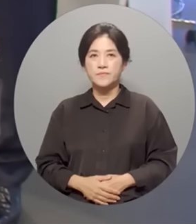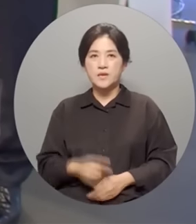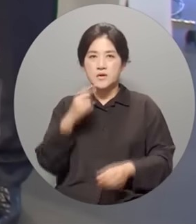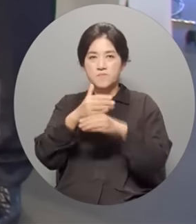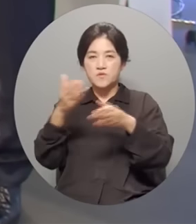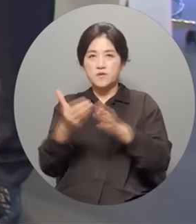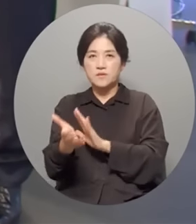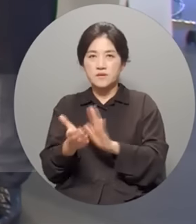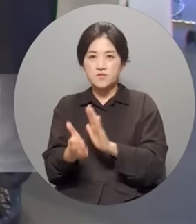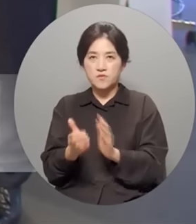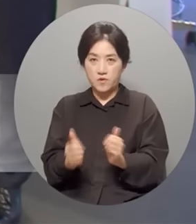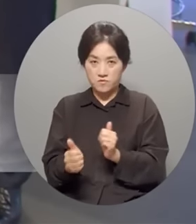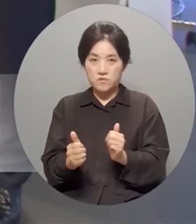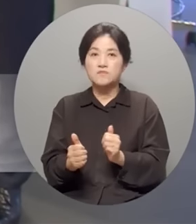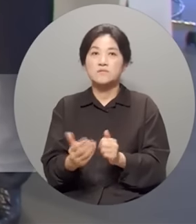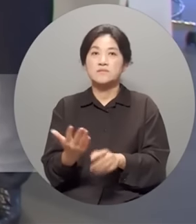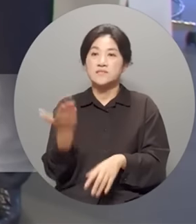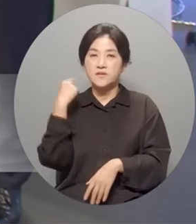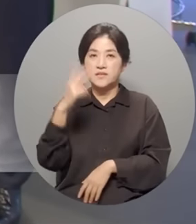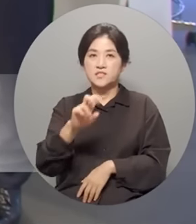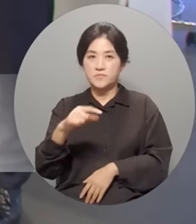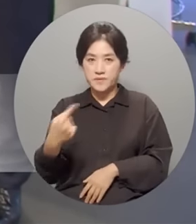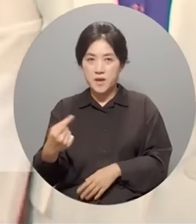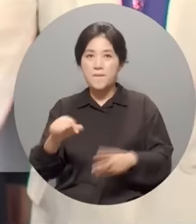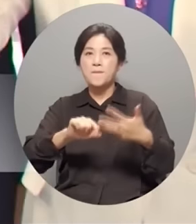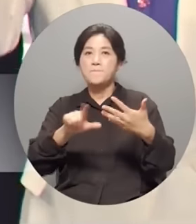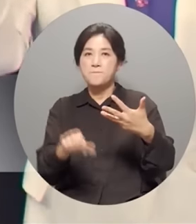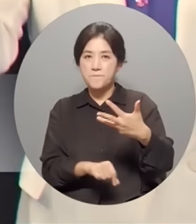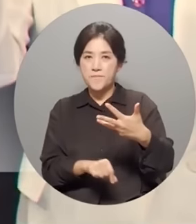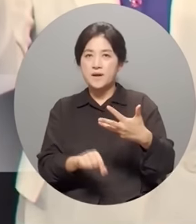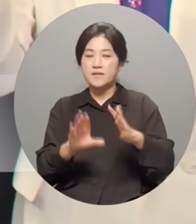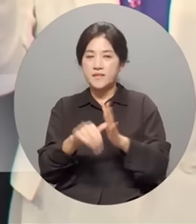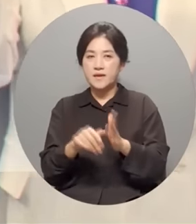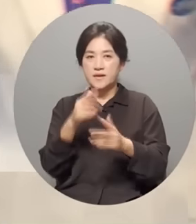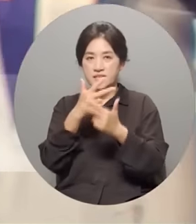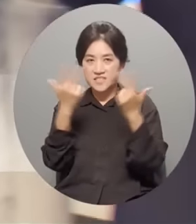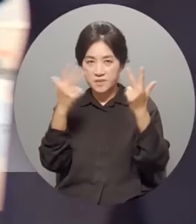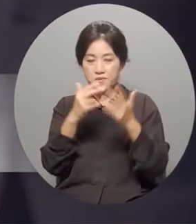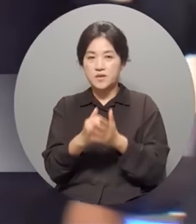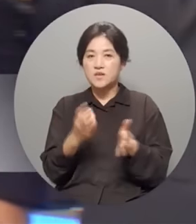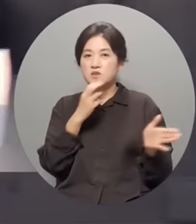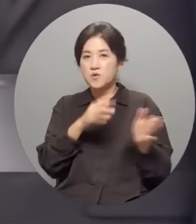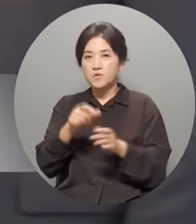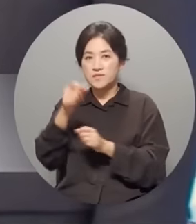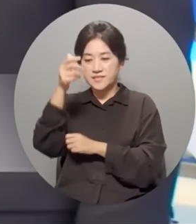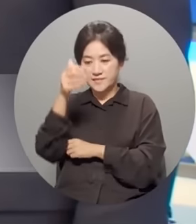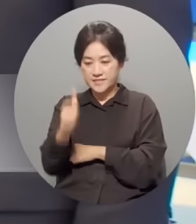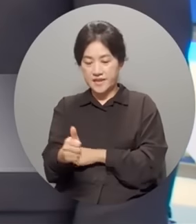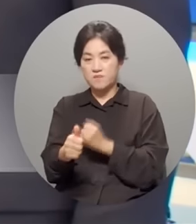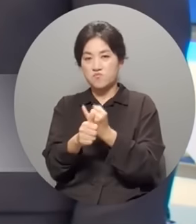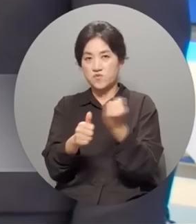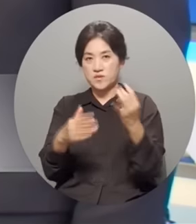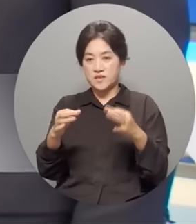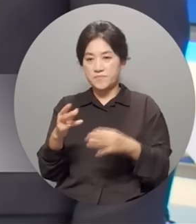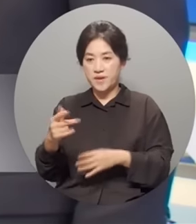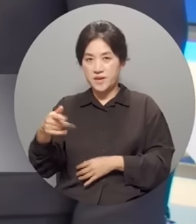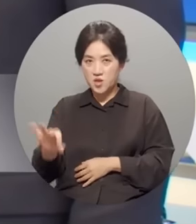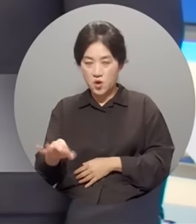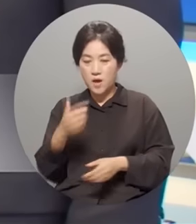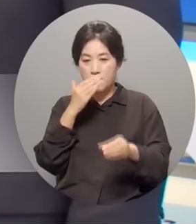민주당 대선 경선이 진행되던 지난 2021년 8월 당시 이재명 경기도지사의 부인 김혜경 씨는 민주당